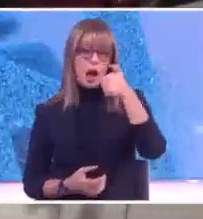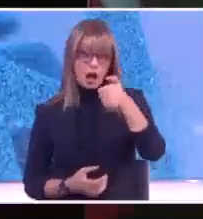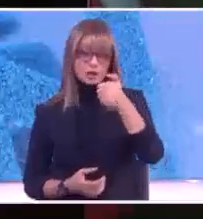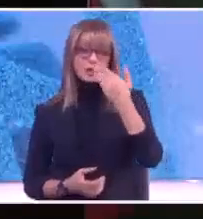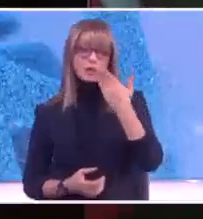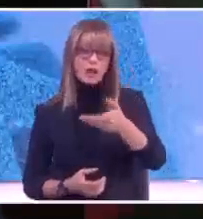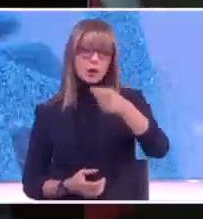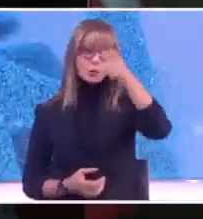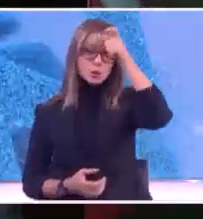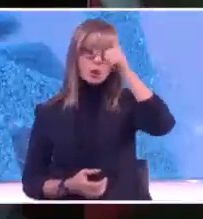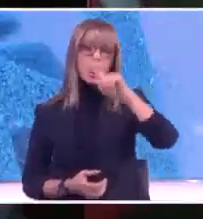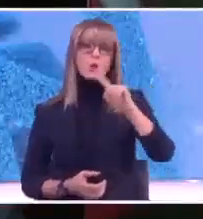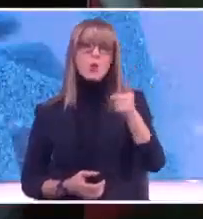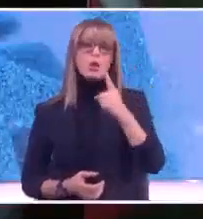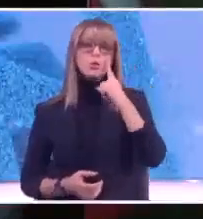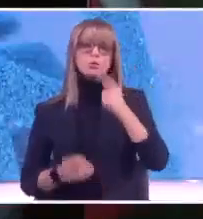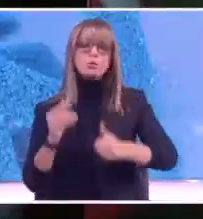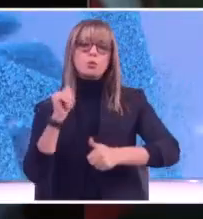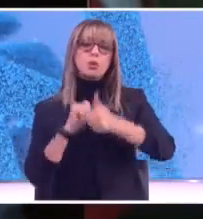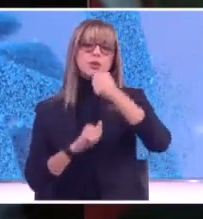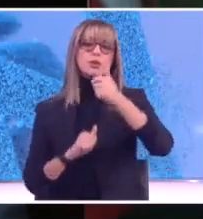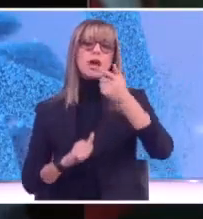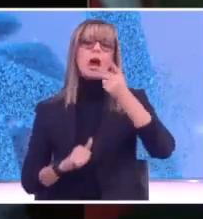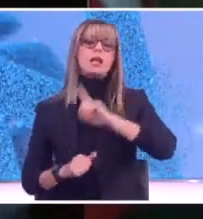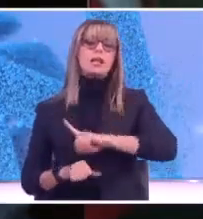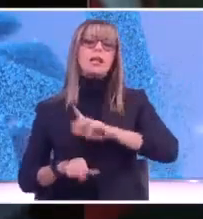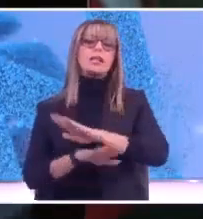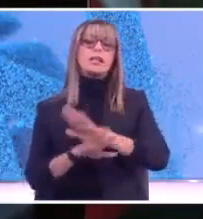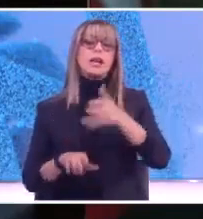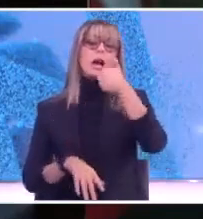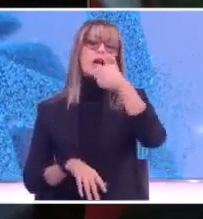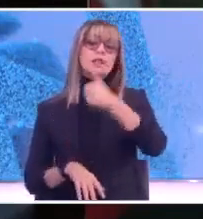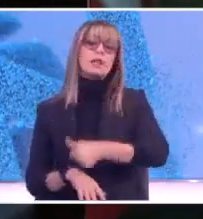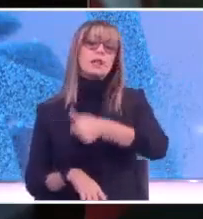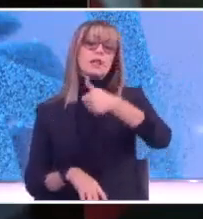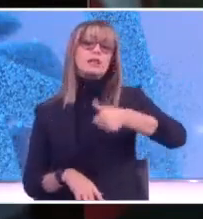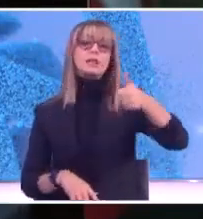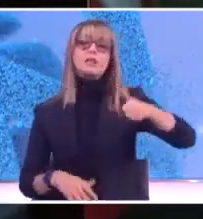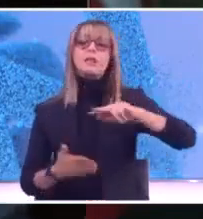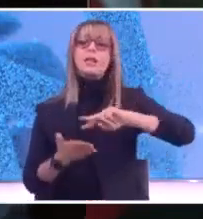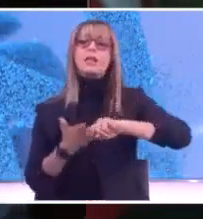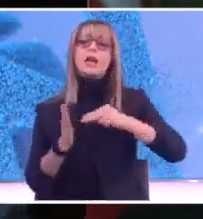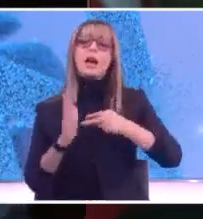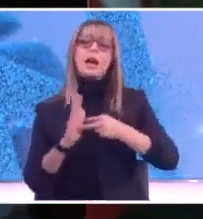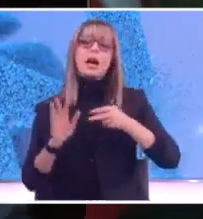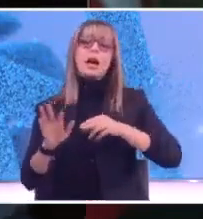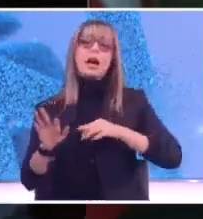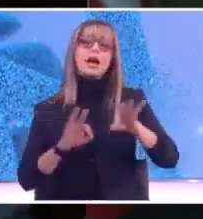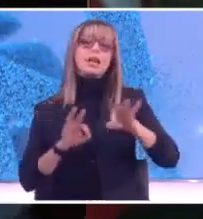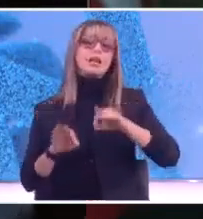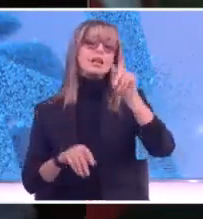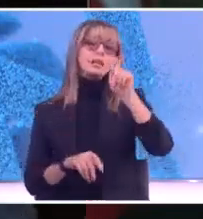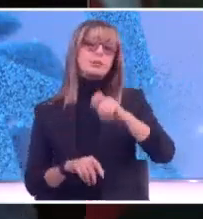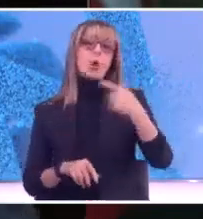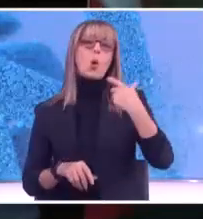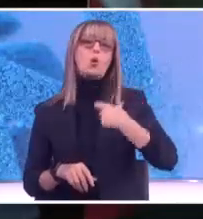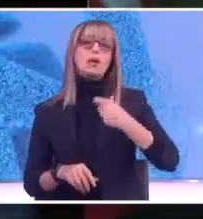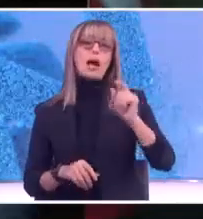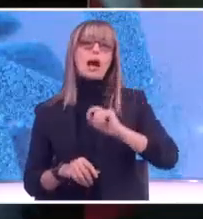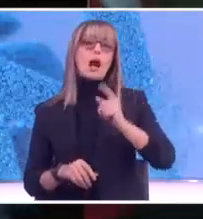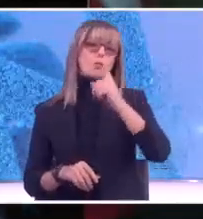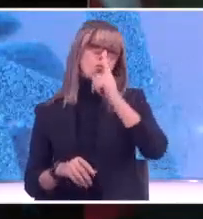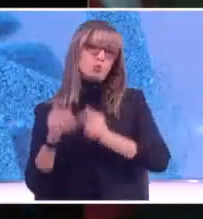Türkiye'yi yönetecek bir cumhurbaşkanı adayı değil 6 lideri idare edecek bir özel kalem müdürü